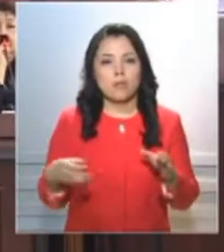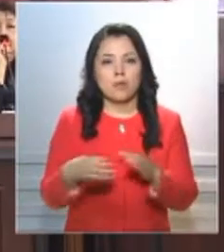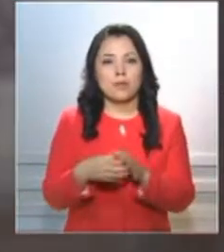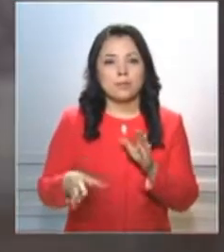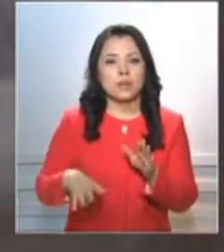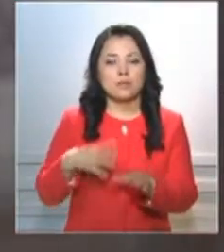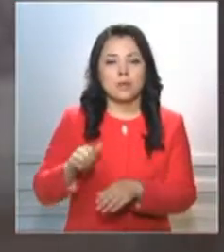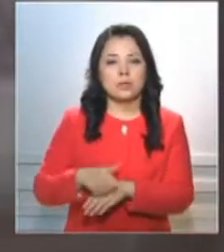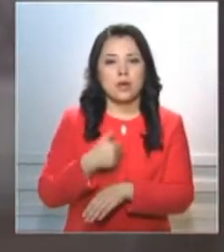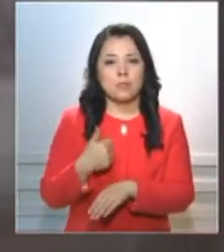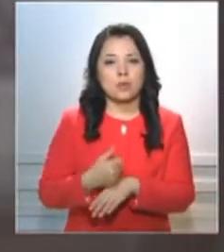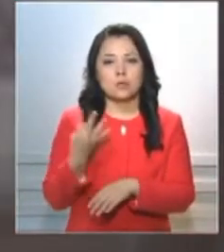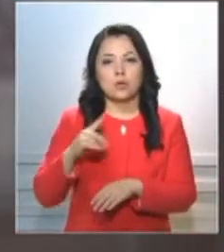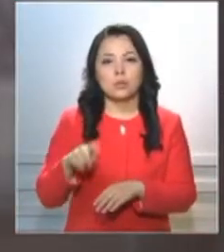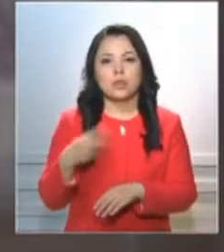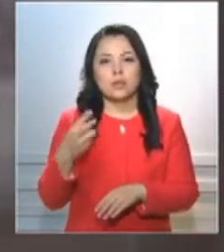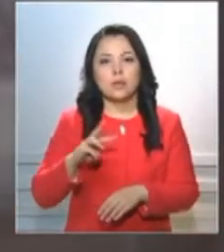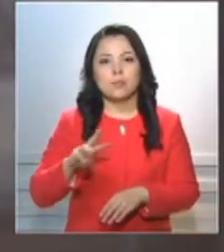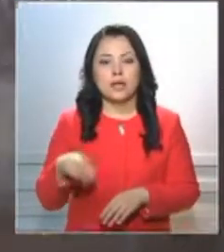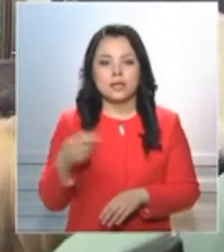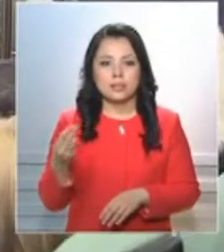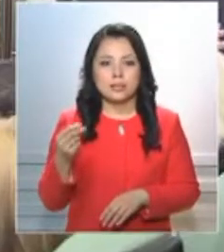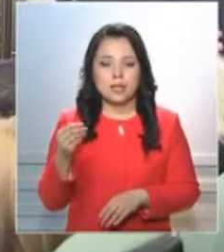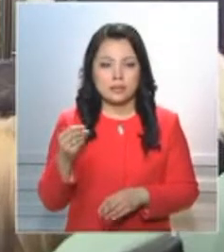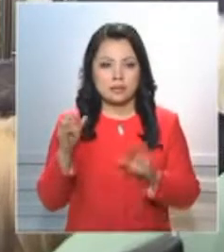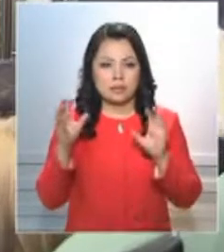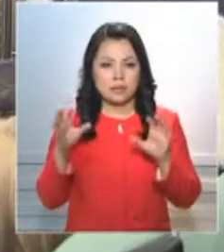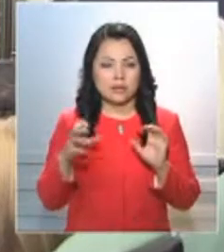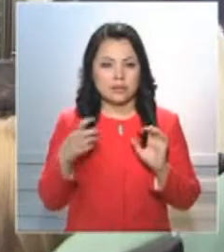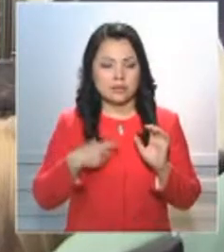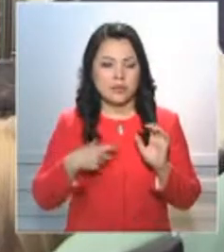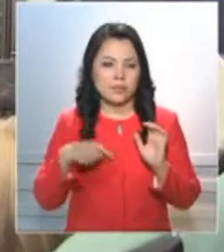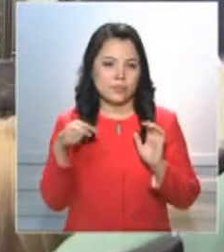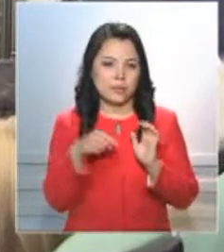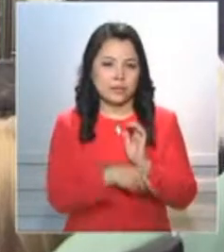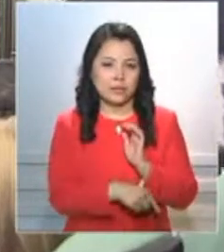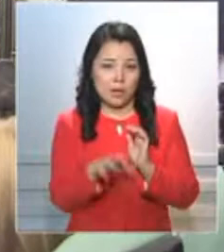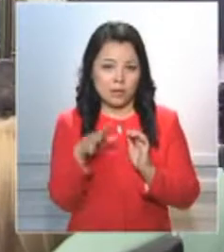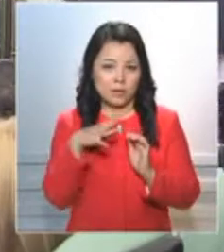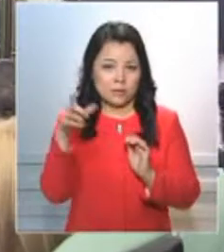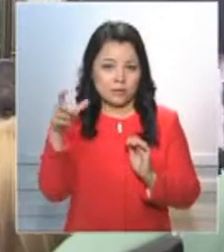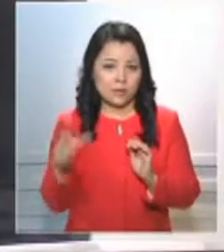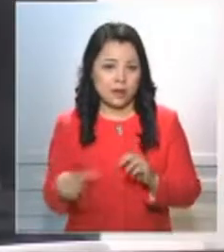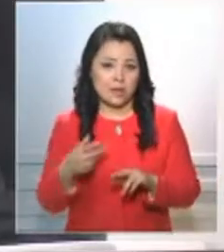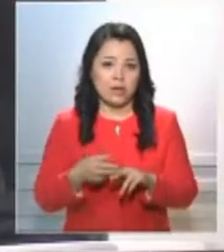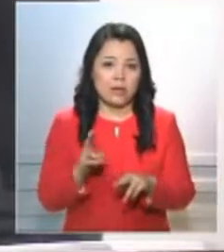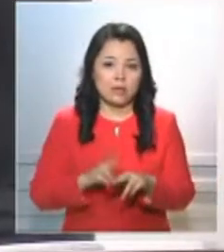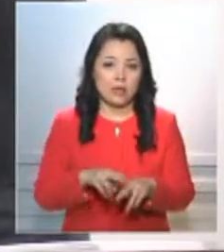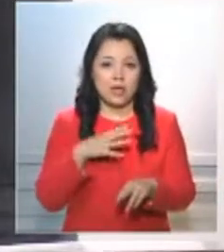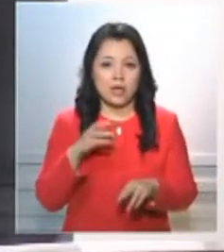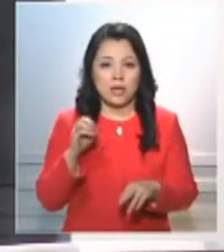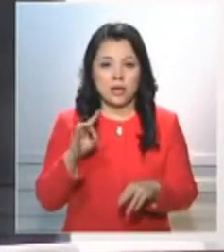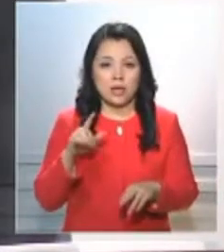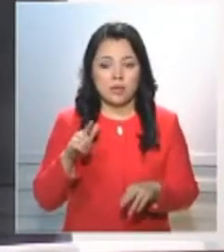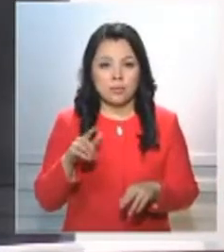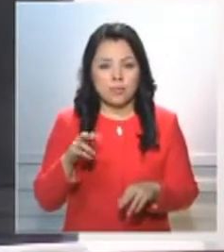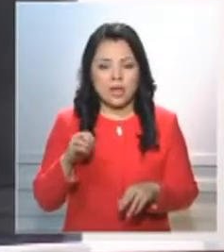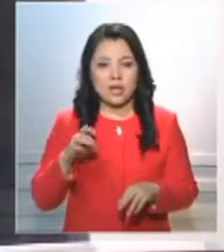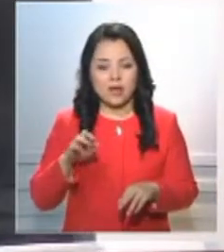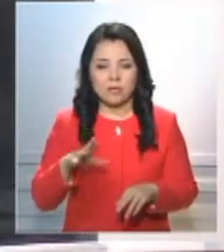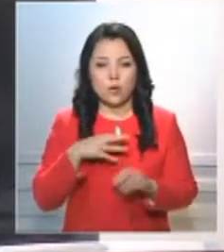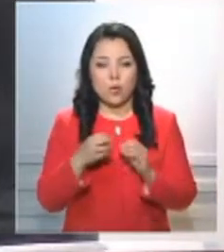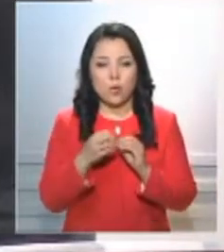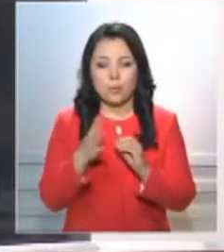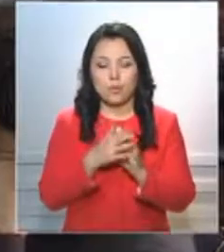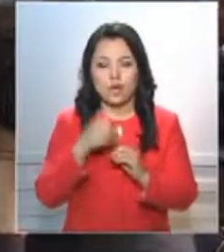басшысы 4,2 миллиард теңгені заңсыз иемденген. Бұл дерек сотта расталатын болса, Ермегияев 15 жылға дейін бас